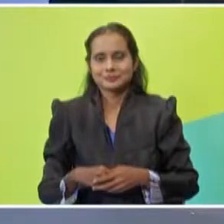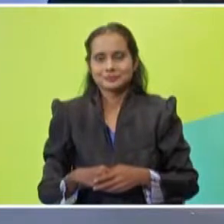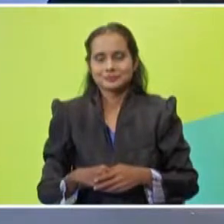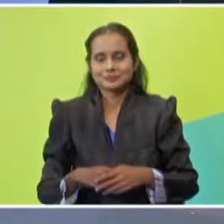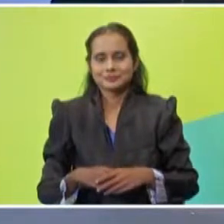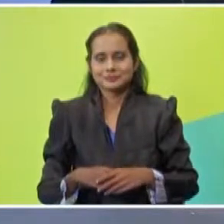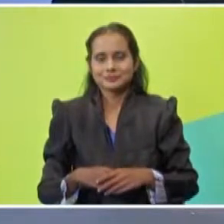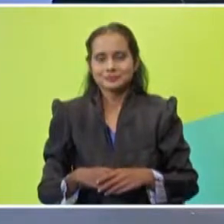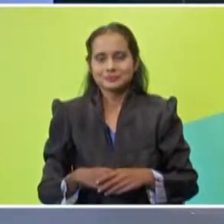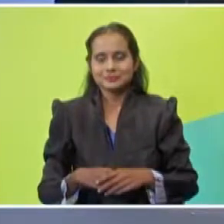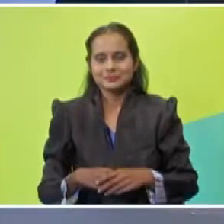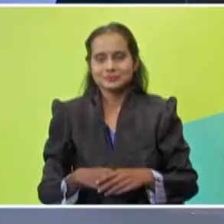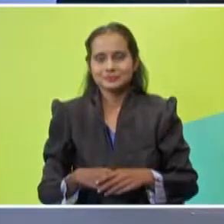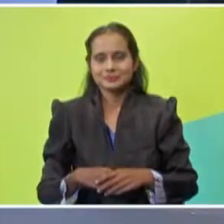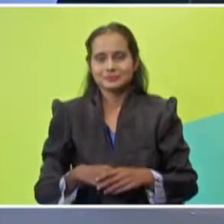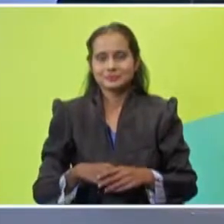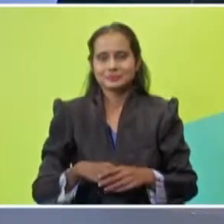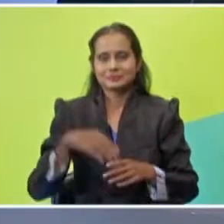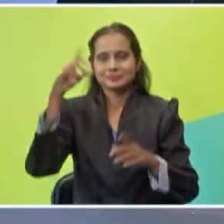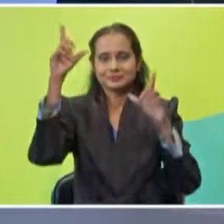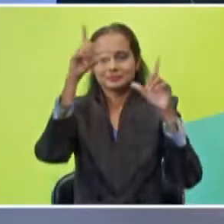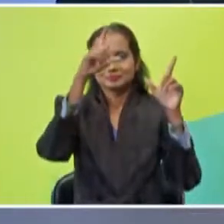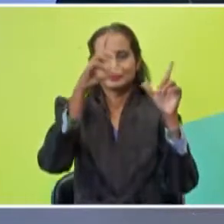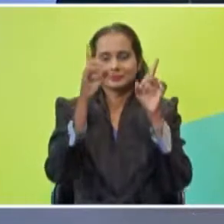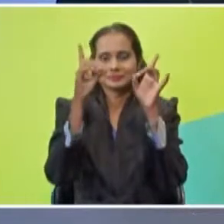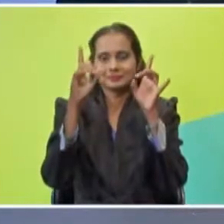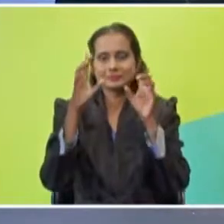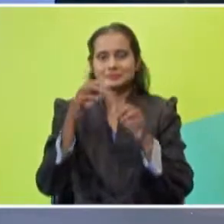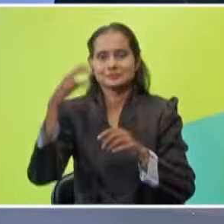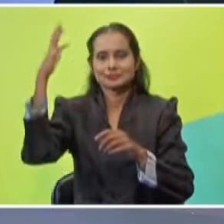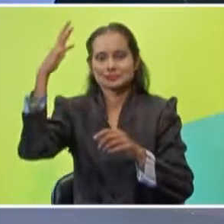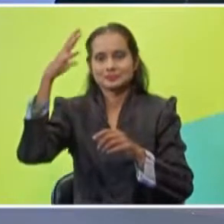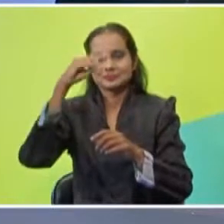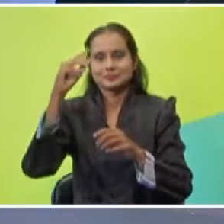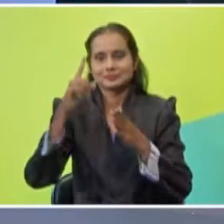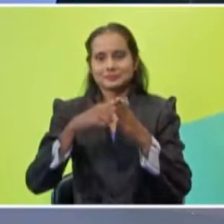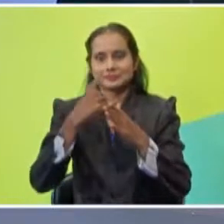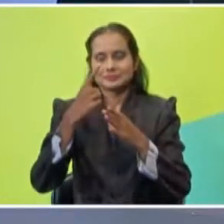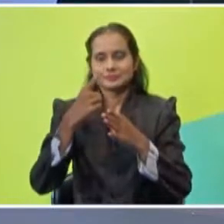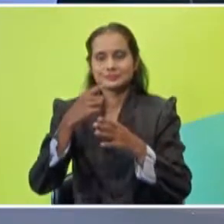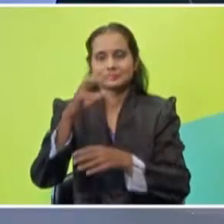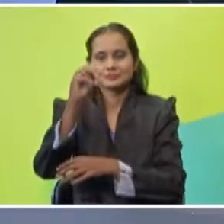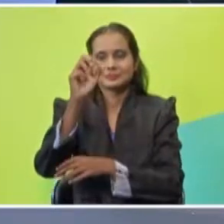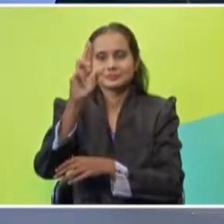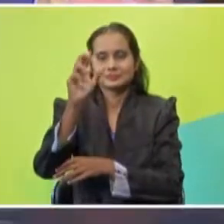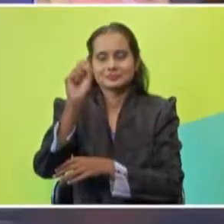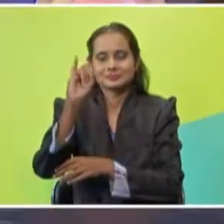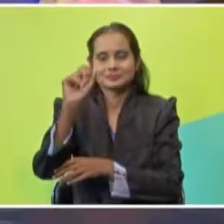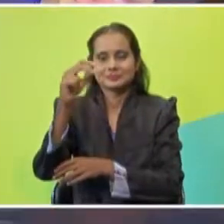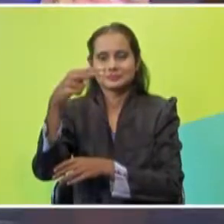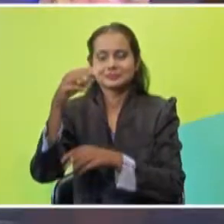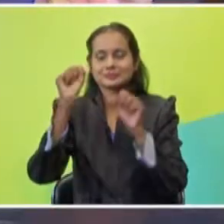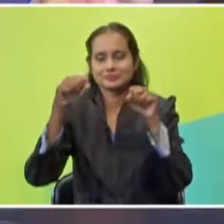Hai keringat langit bintang matahari dan bulan cuma cheetah didapatkan kesimpulan awal